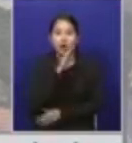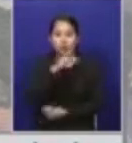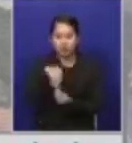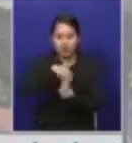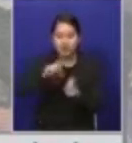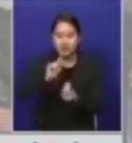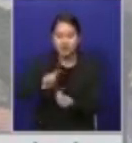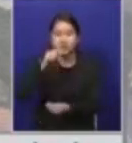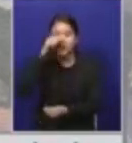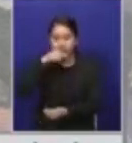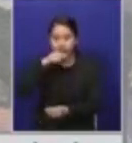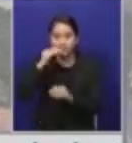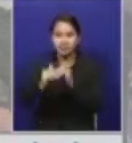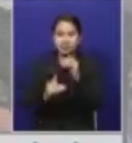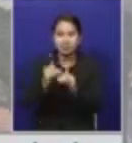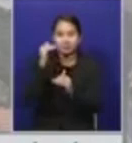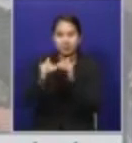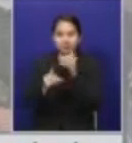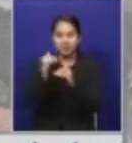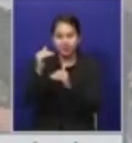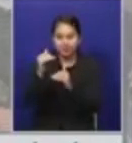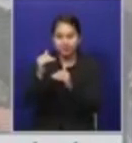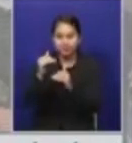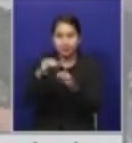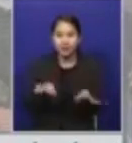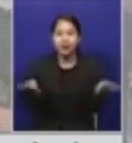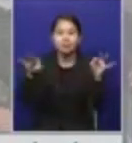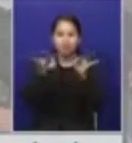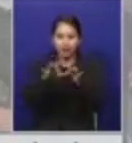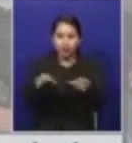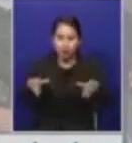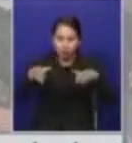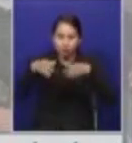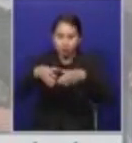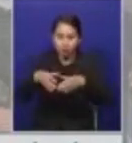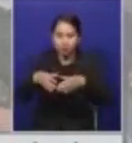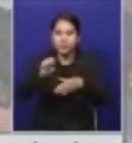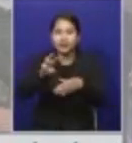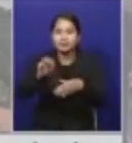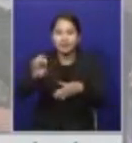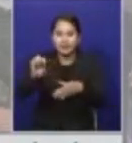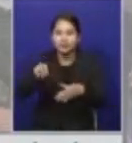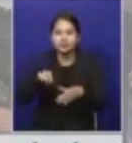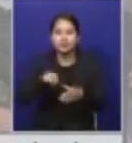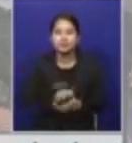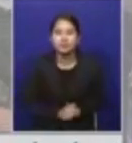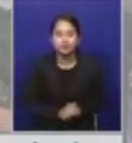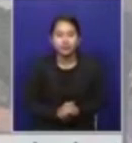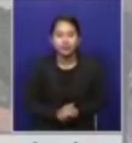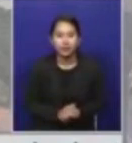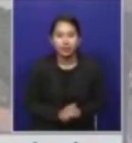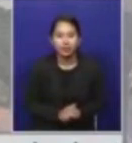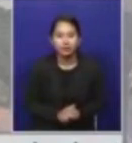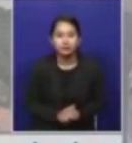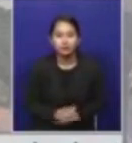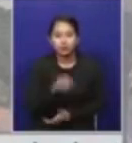ยจะเดินต่อไปได้จะขับเคลื่อนต่อไปได้นะครับเราจะต้องเน้น SME นะครับขอหน้าต่อไปเลยครับถ้